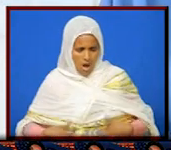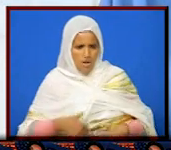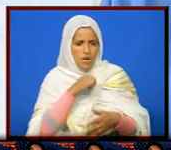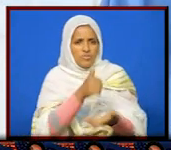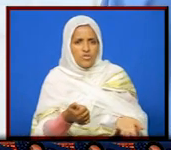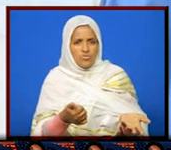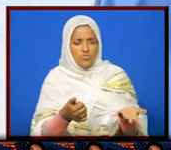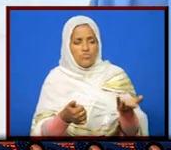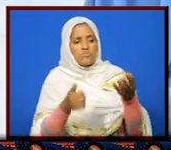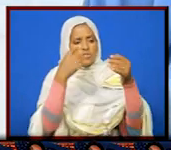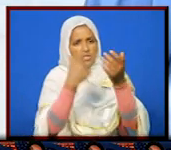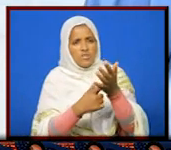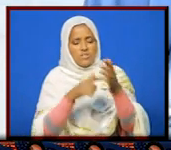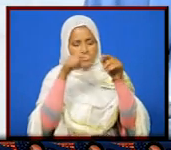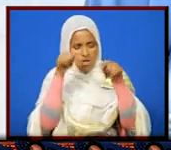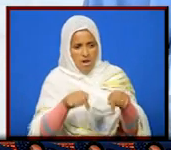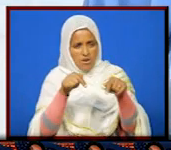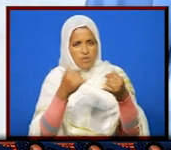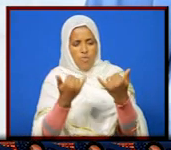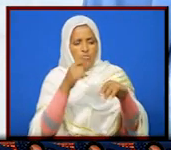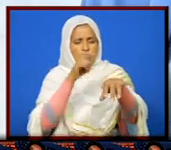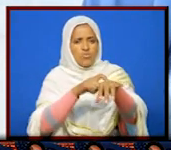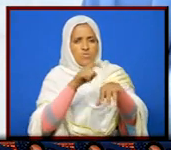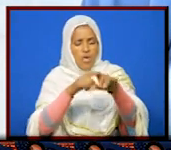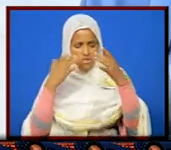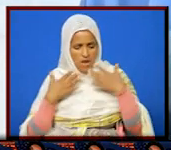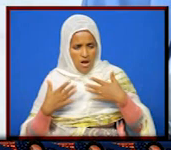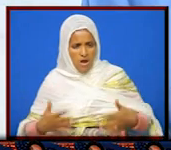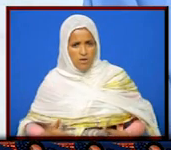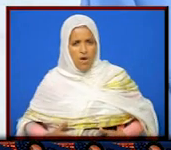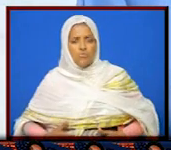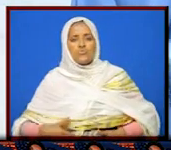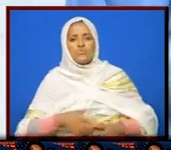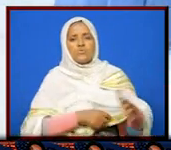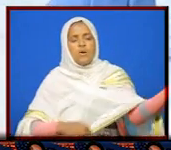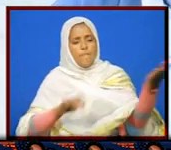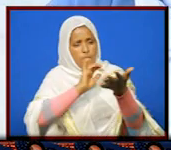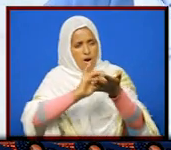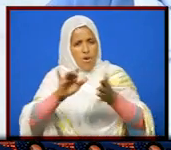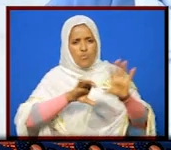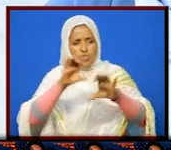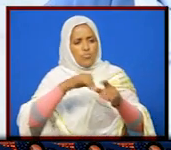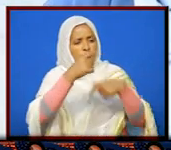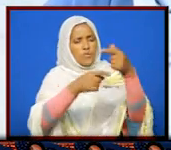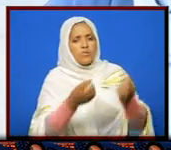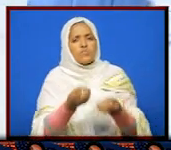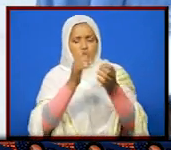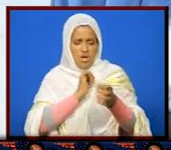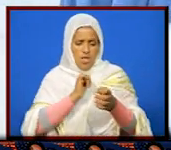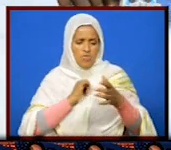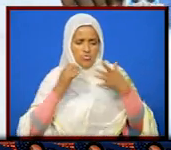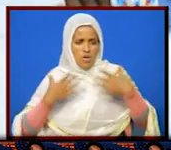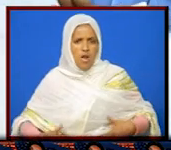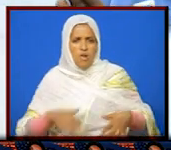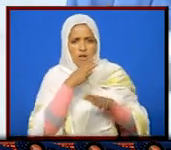ብታረዝ አላለበሳችሁኝ። ብታረዝ ሳይሆን ዛሬ በአሁኑ ሰዓት አካሉን ነጻ ራቁቱን አድርጎ የሚሄድ ብዙ ነው።